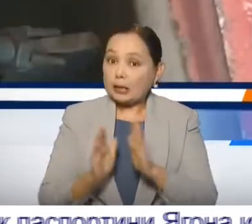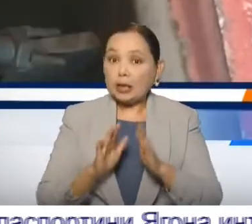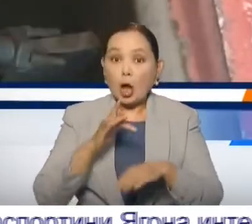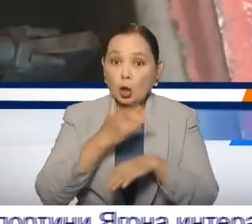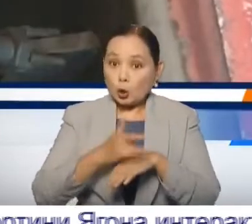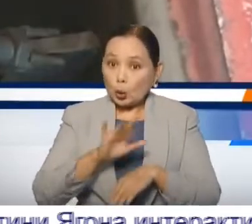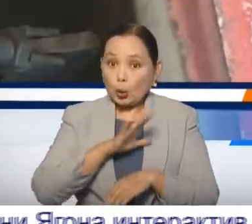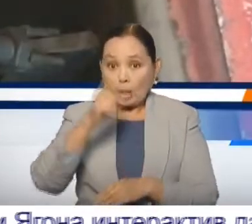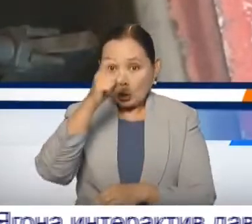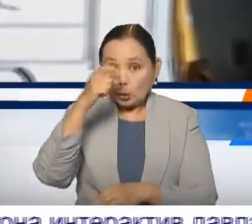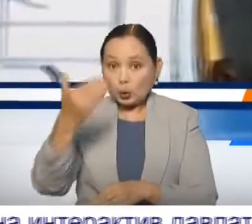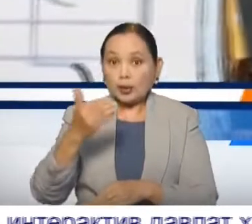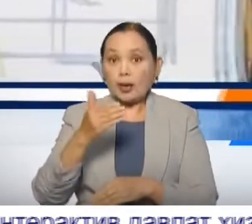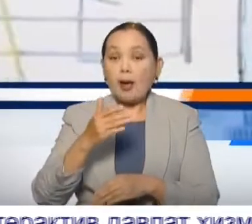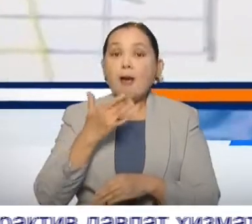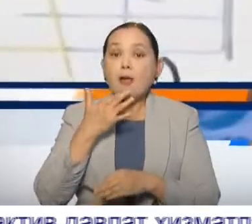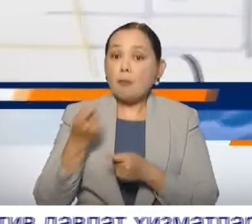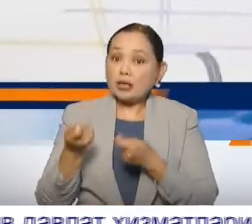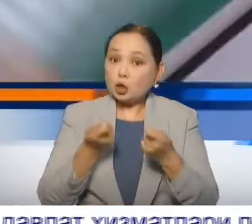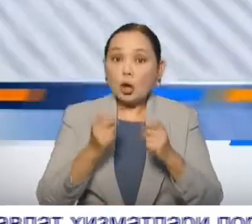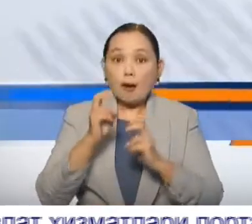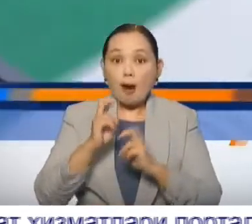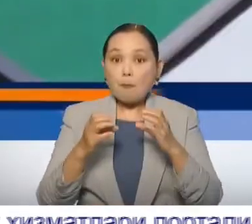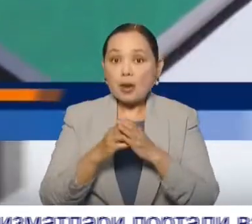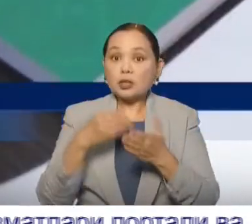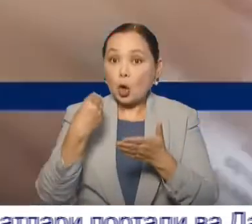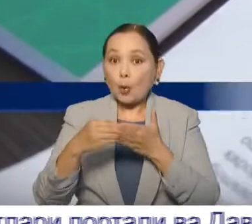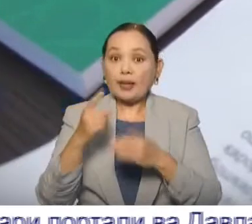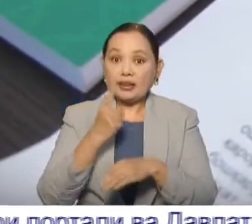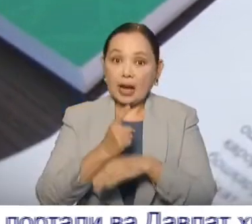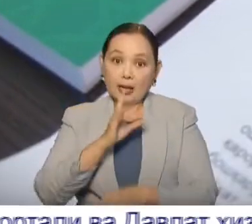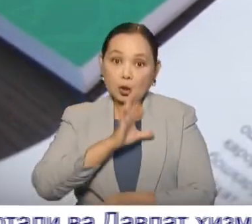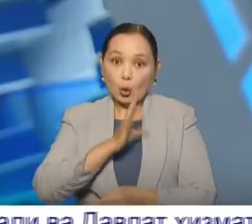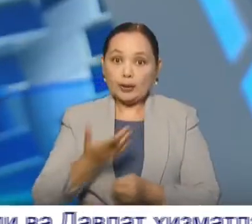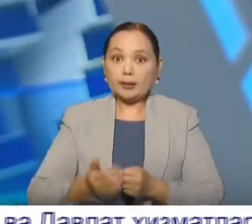йўқ қилинди ва Туркияның Парлорфидан импортёр компаниясидан кўчат импорт қилишга тақиқ қўйилди.